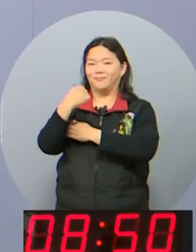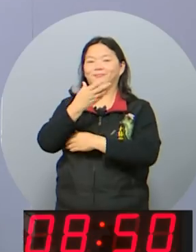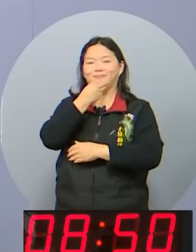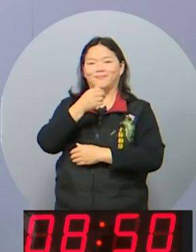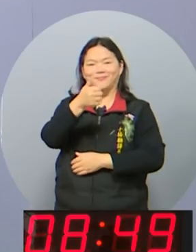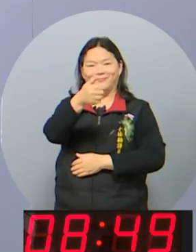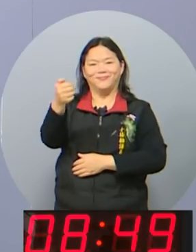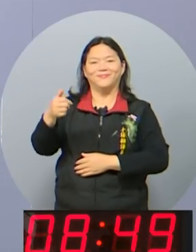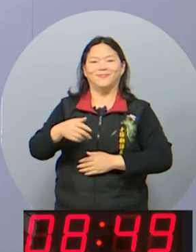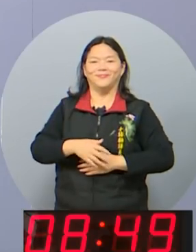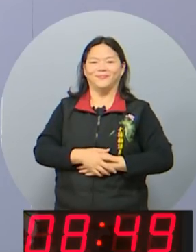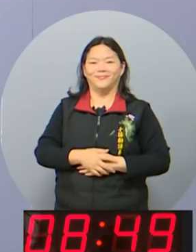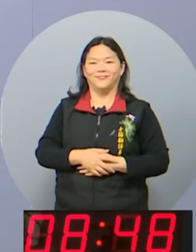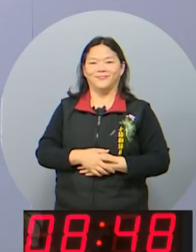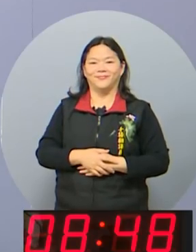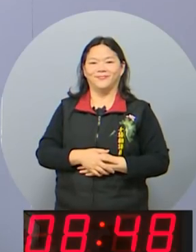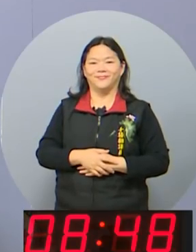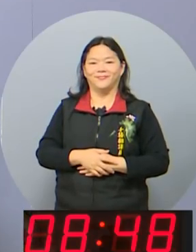家。